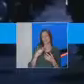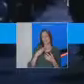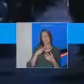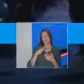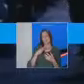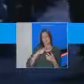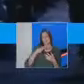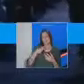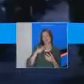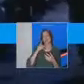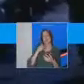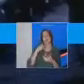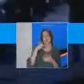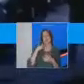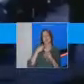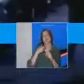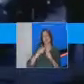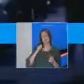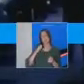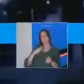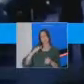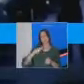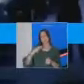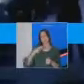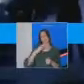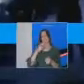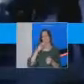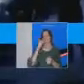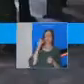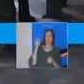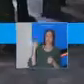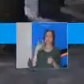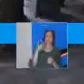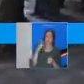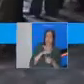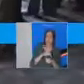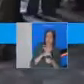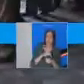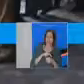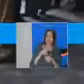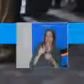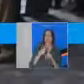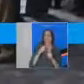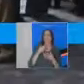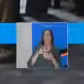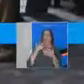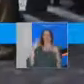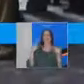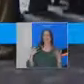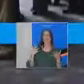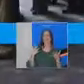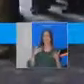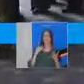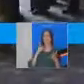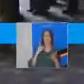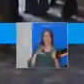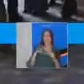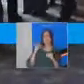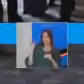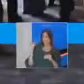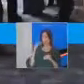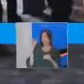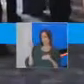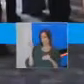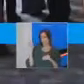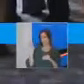ובין יהדות ארצות הברית הוא הרבה יותר עמוק מאשר הבדלים פוליטיים. כי כאשר יהודי אמריקאי הולך להצביע היום, בדיוק בשעות